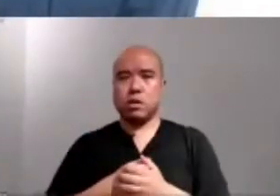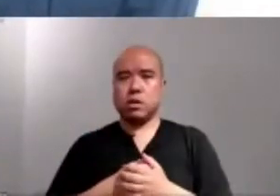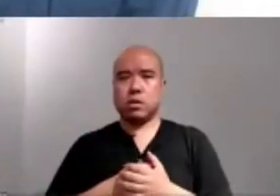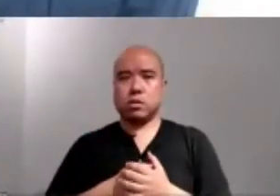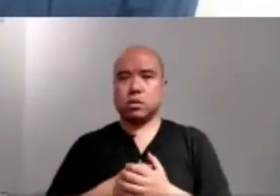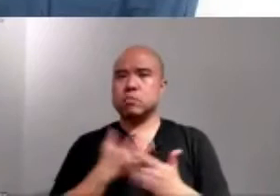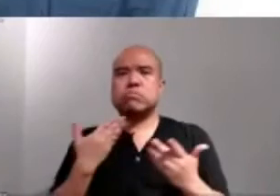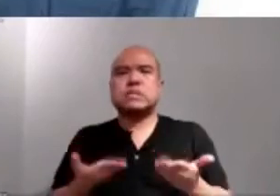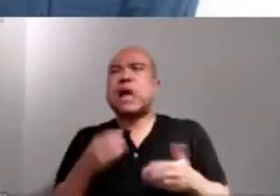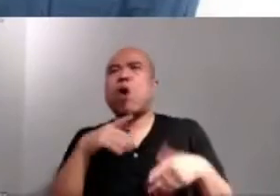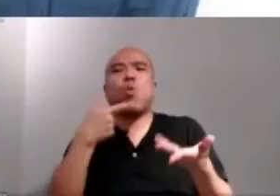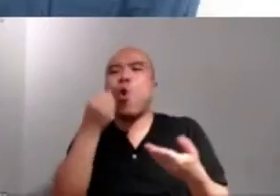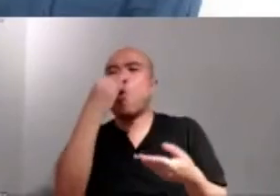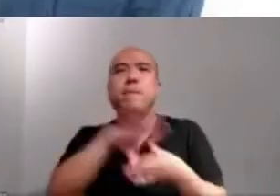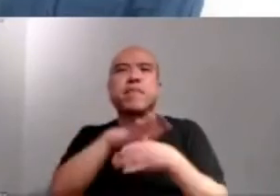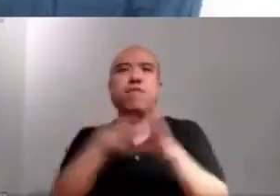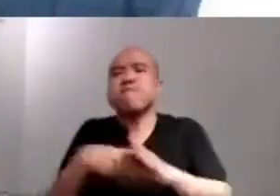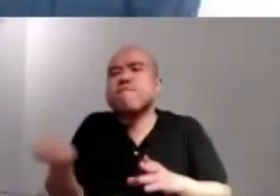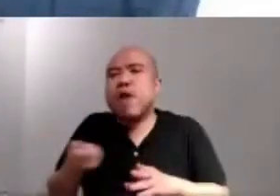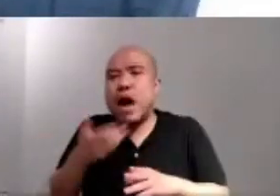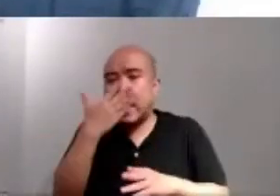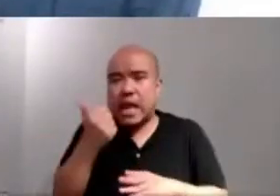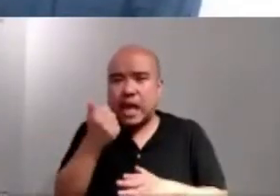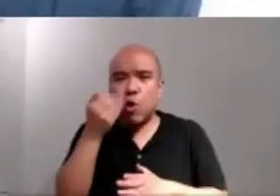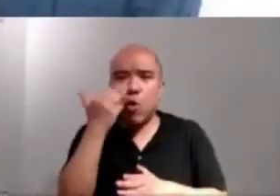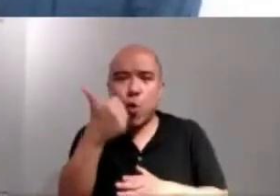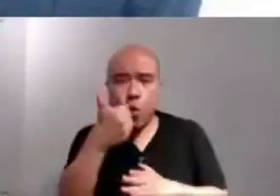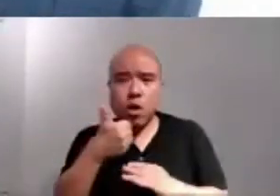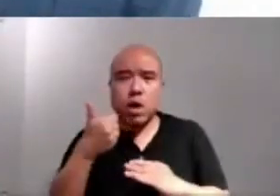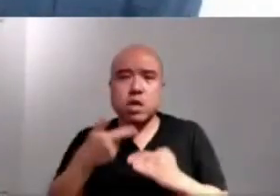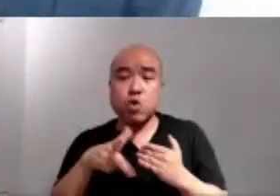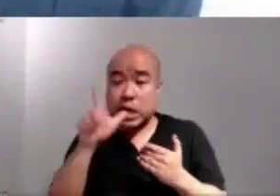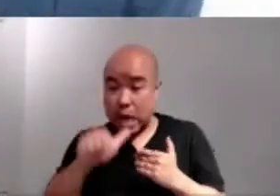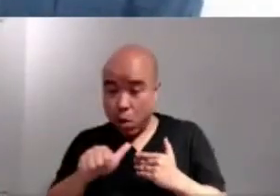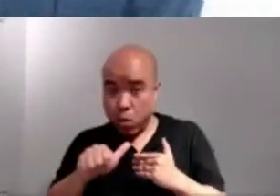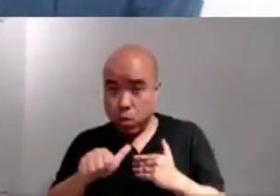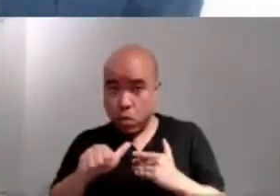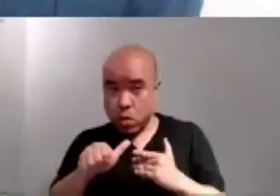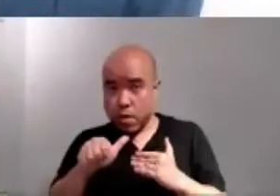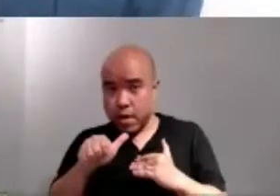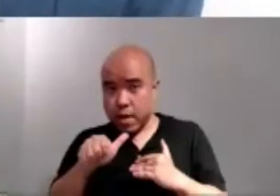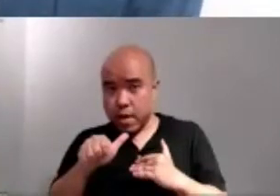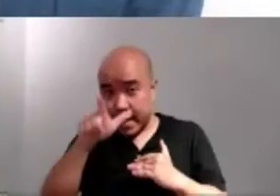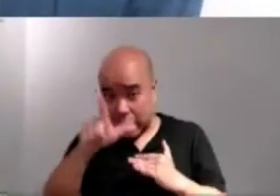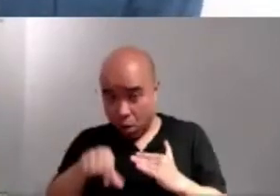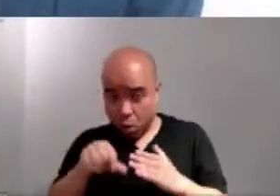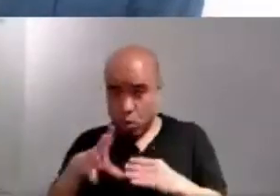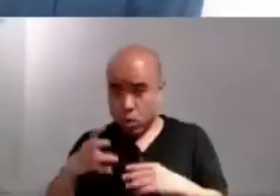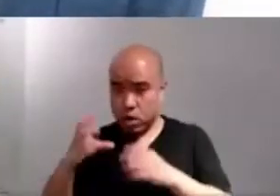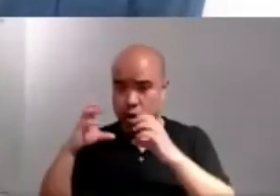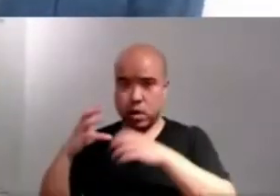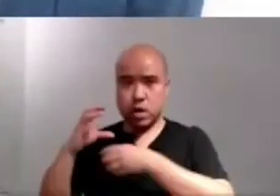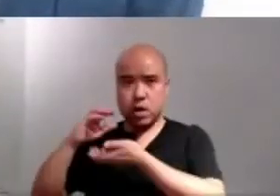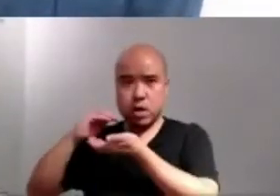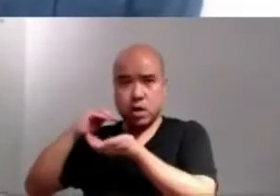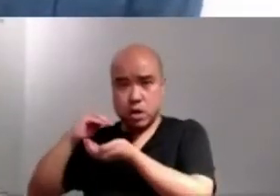快靓正的一个时代，将以物以旧物啊，即换回另外一件物件呢，成为一件潮的事